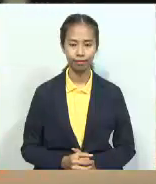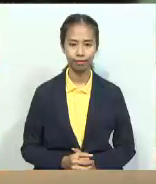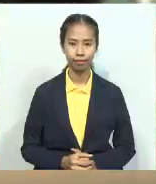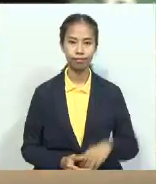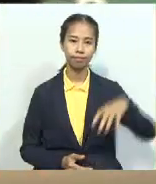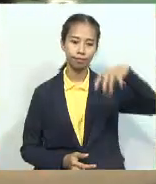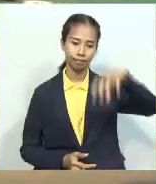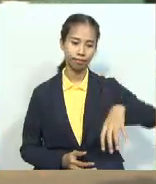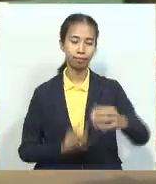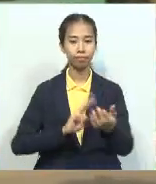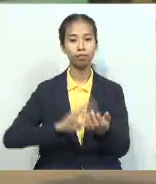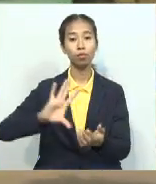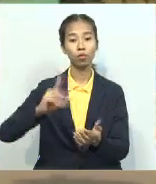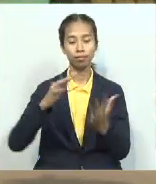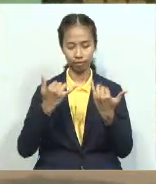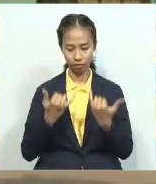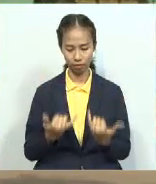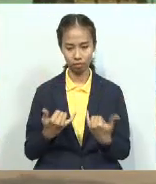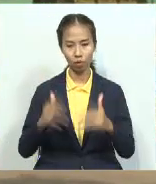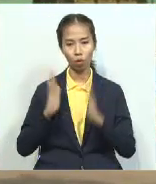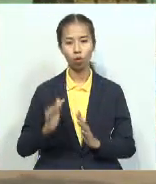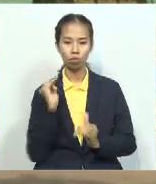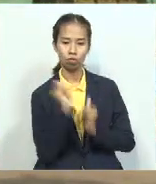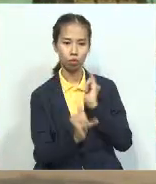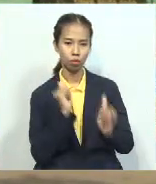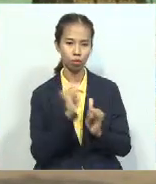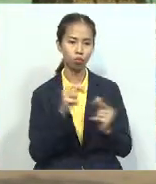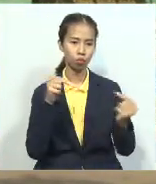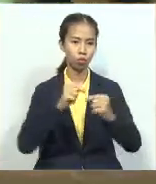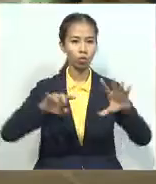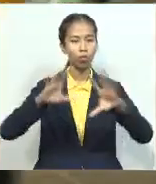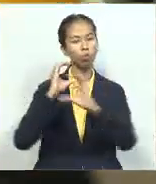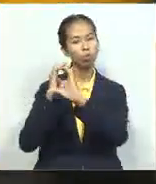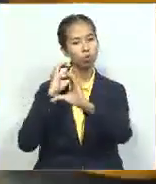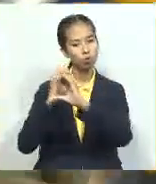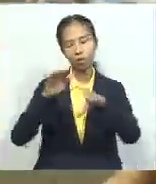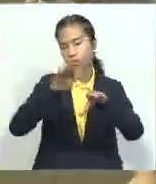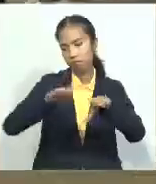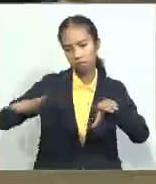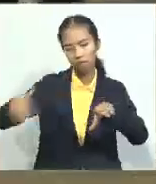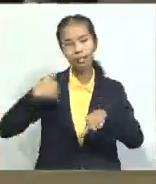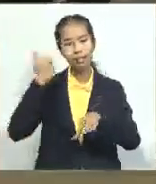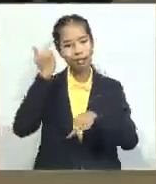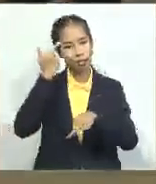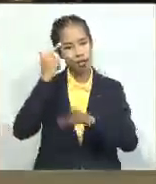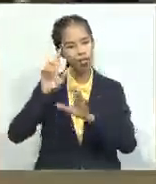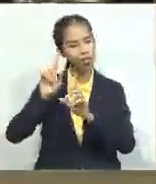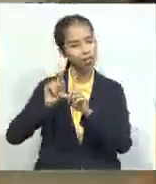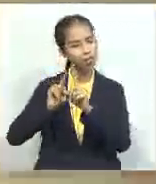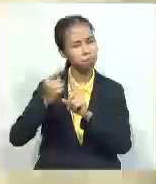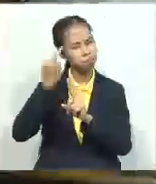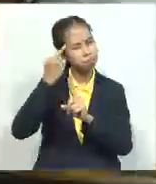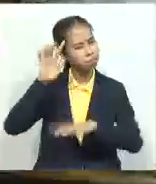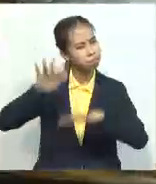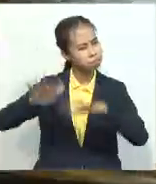ที่สถานีขนส่งหมอชิดวันนี้นะคะจำนวนผู้ใช้บริการรถบขส.และรถร่วมได้มีการประเมินการไว้ว่าจะ